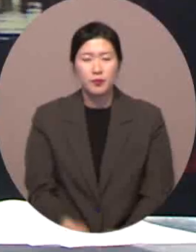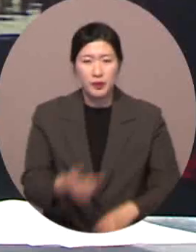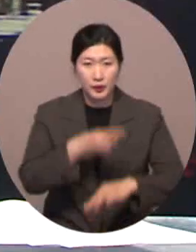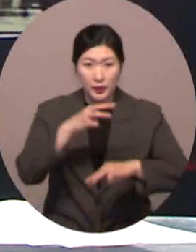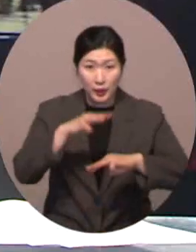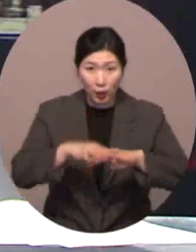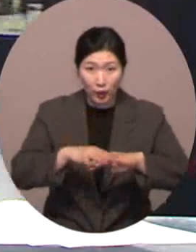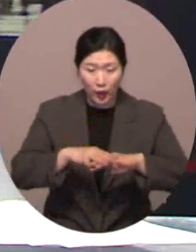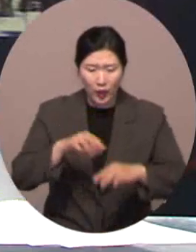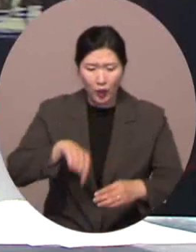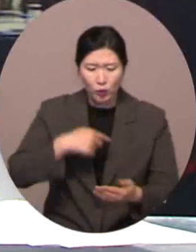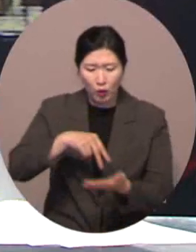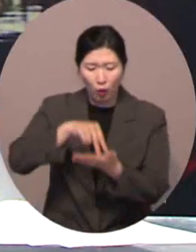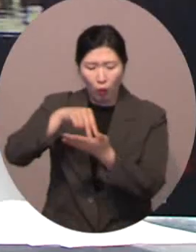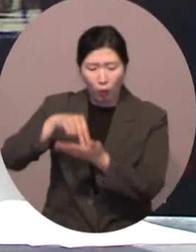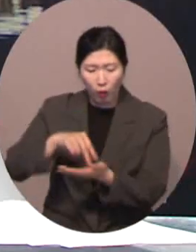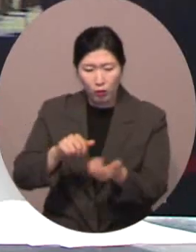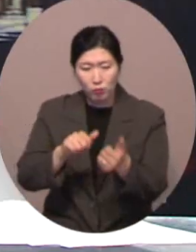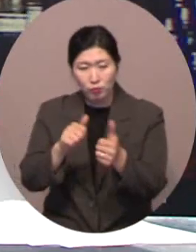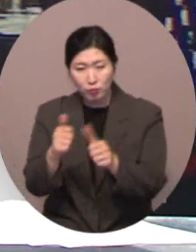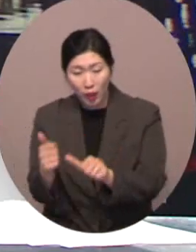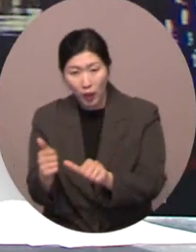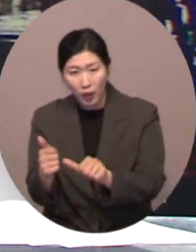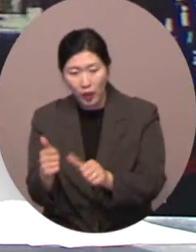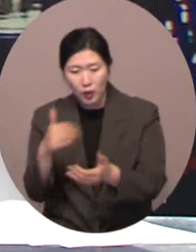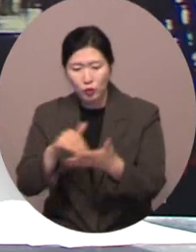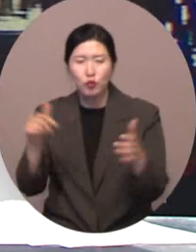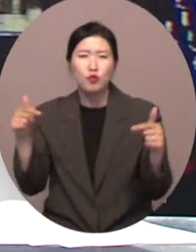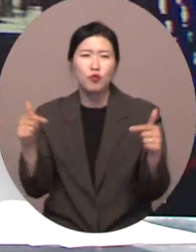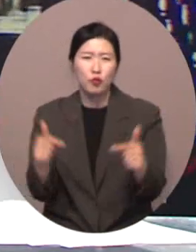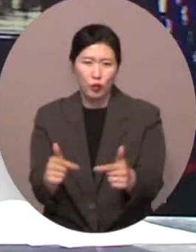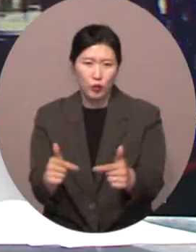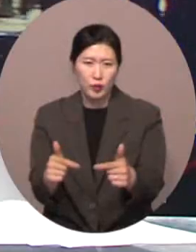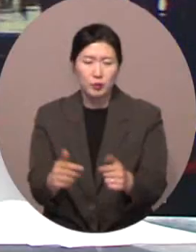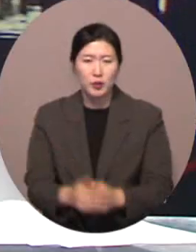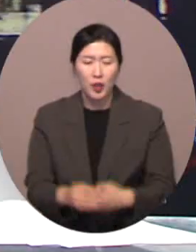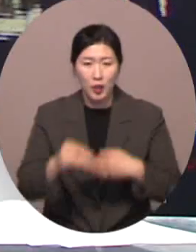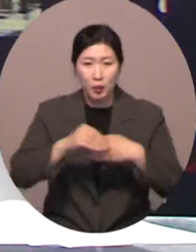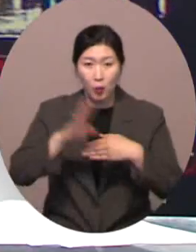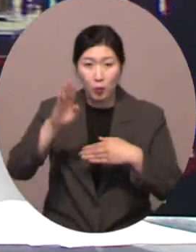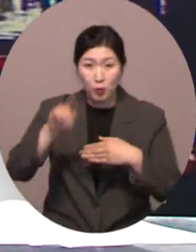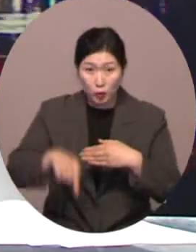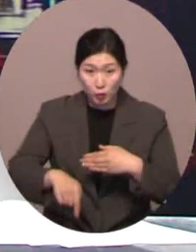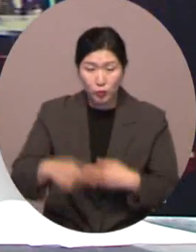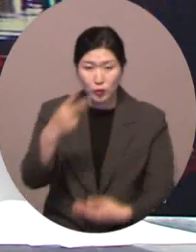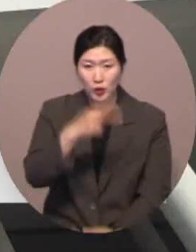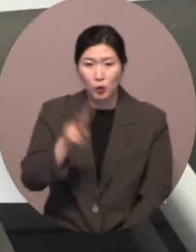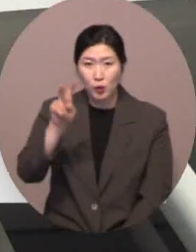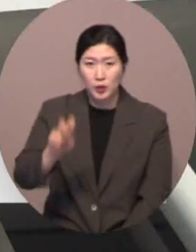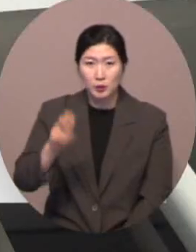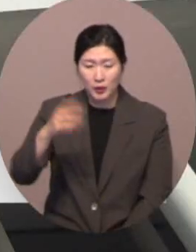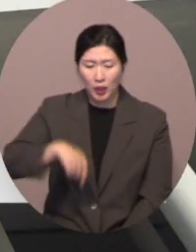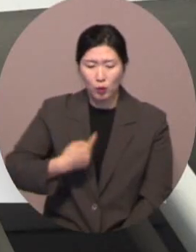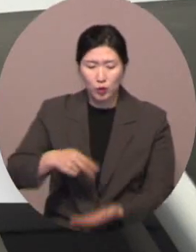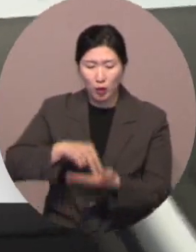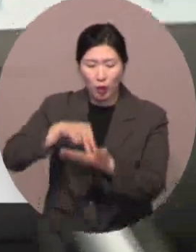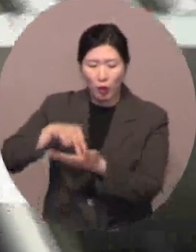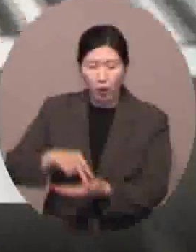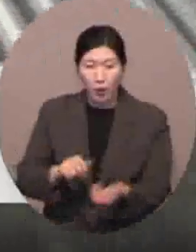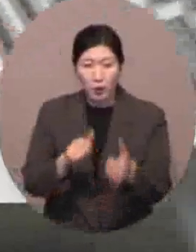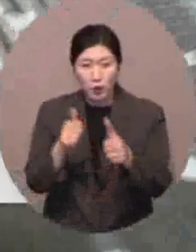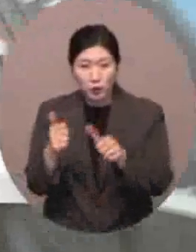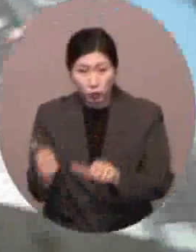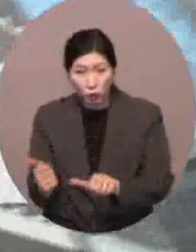대전에 고독사가 6년 만에 줄어든 것으로 나타났습니다 보건 복지부가 발표한 2024 고독사 사망자